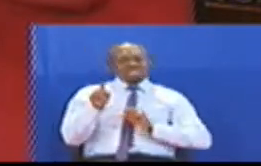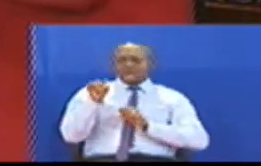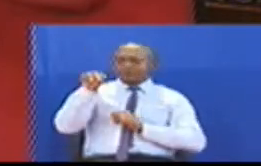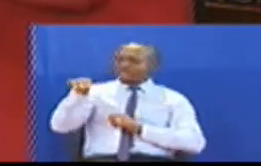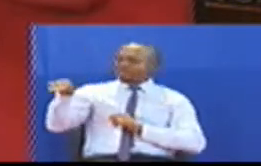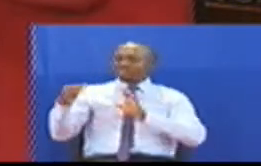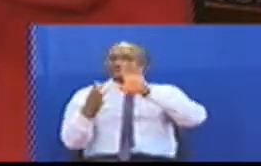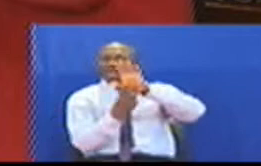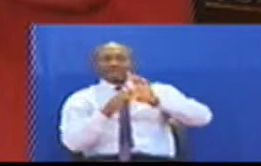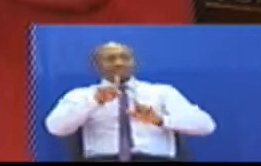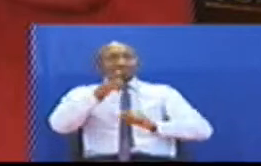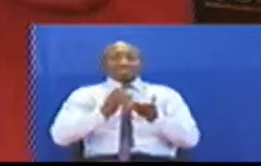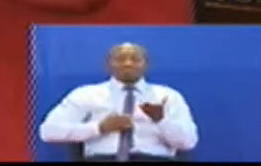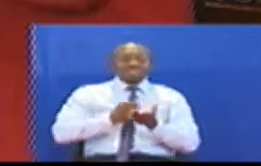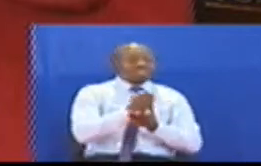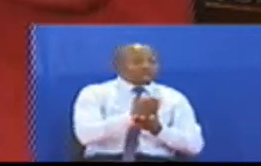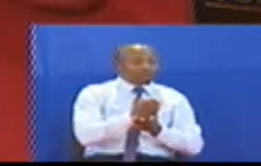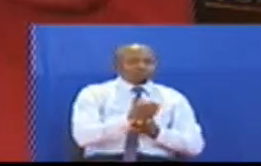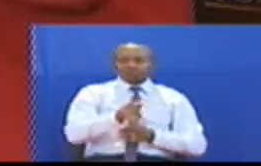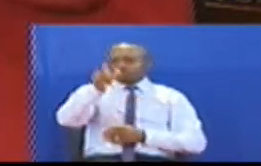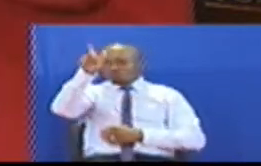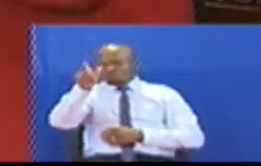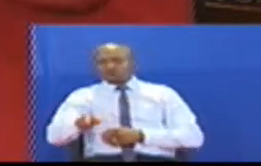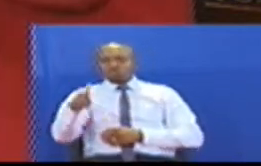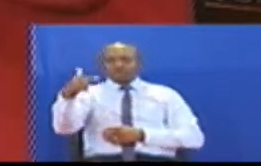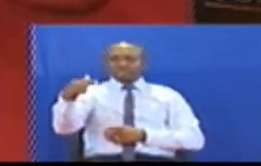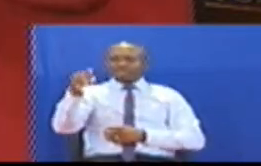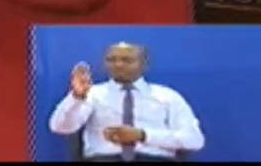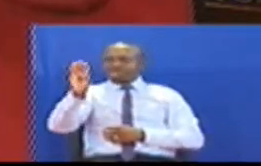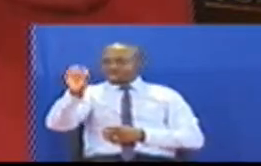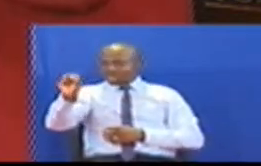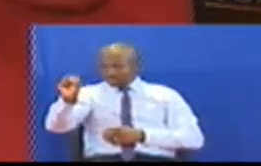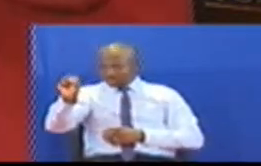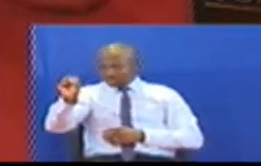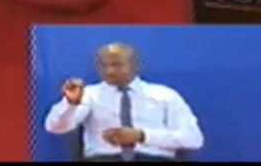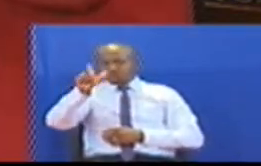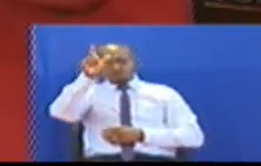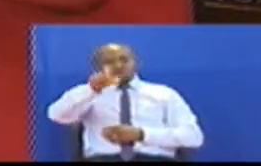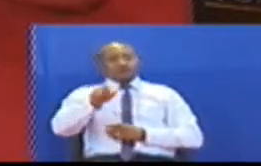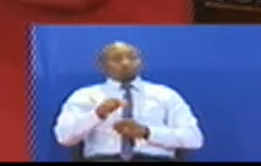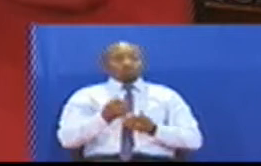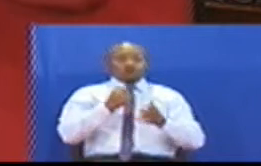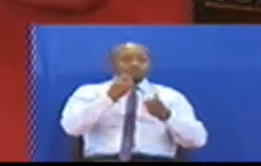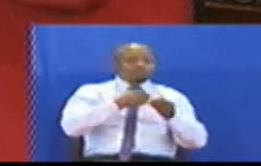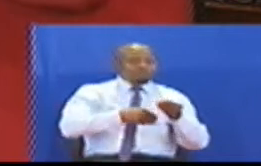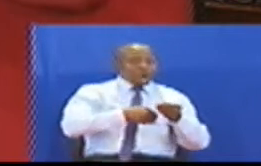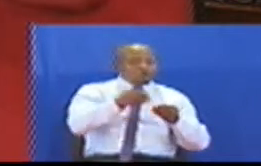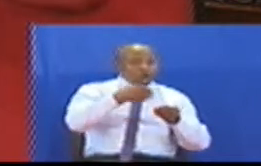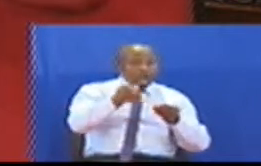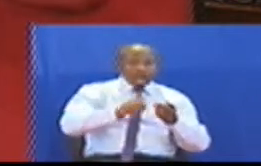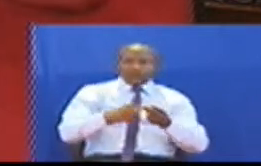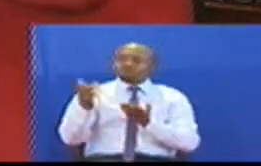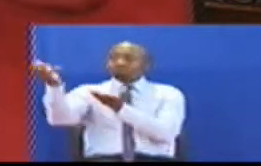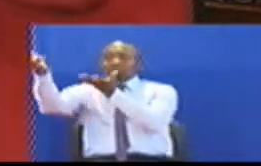Spika, inapitishwa na watu wa TBS. Kwa wale wenye maduka wanaagiza mzigo kutoka nje, unakuja TBS